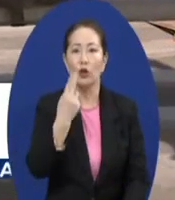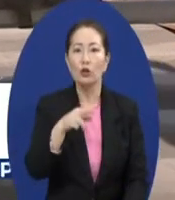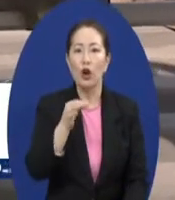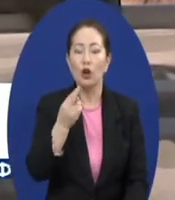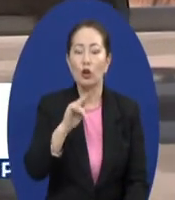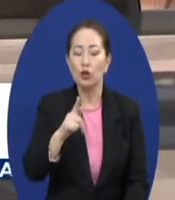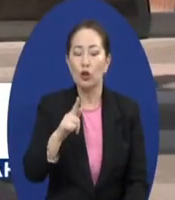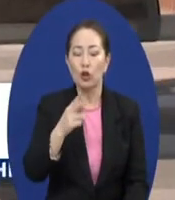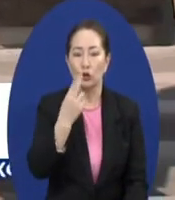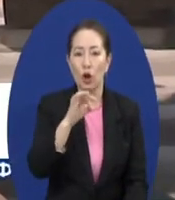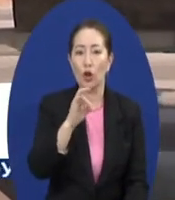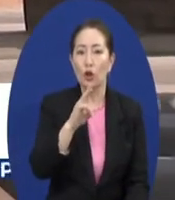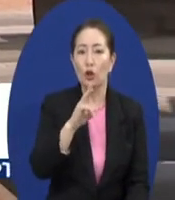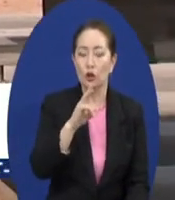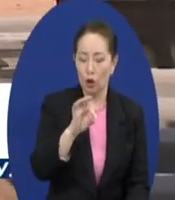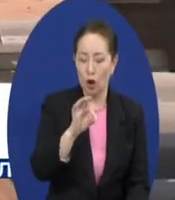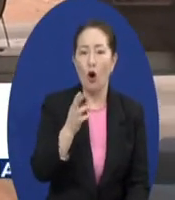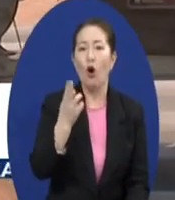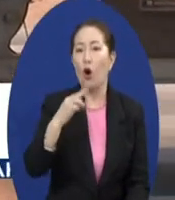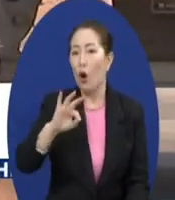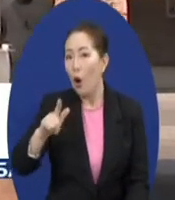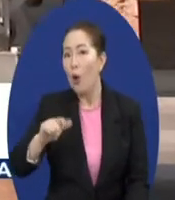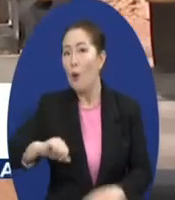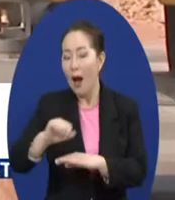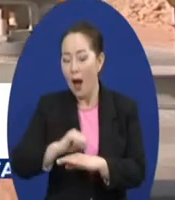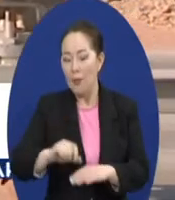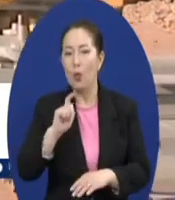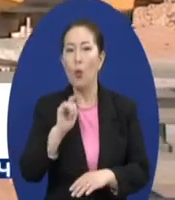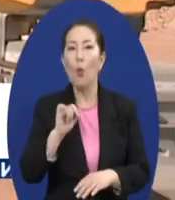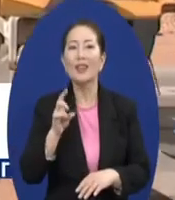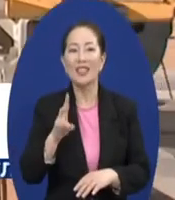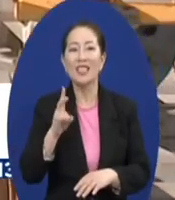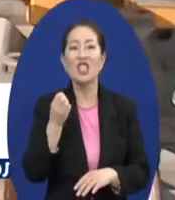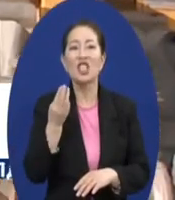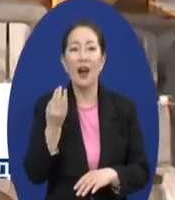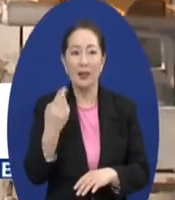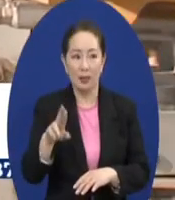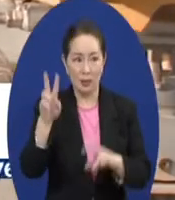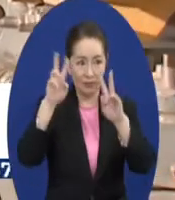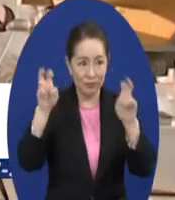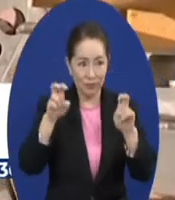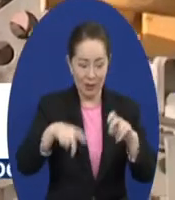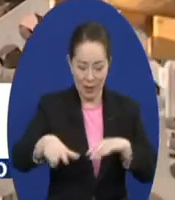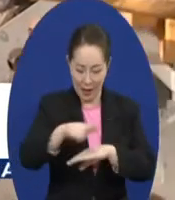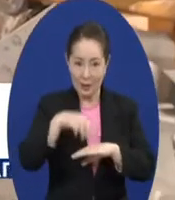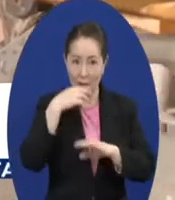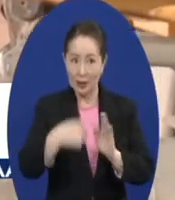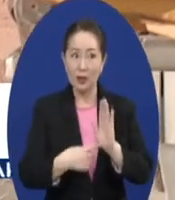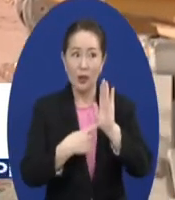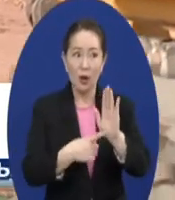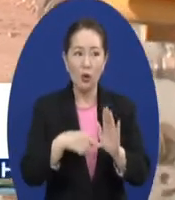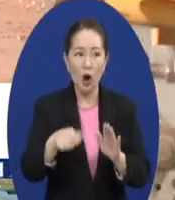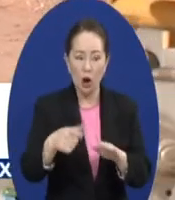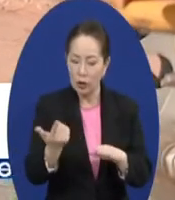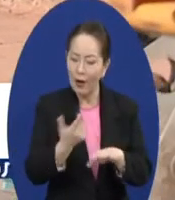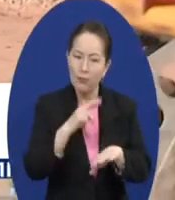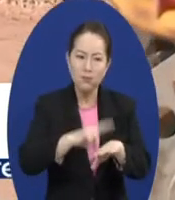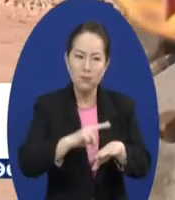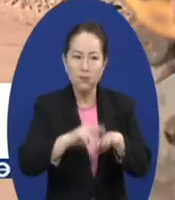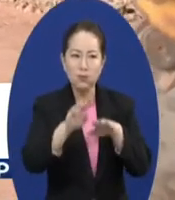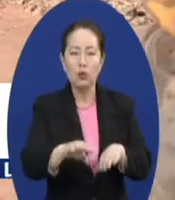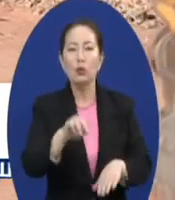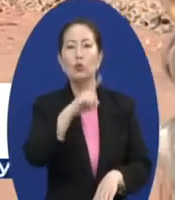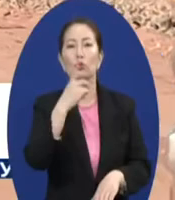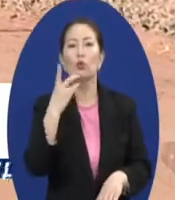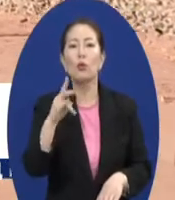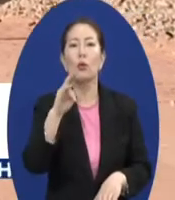Мандах сумын Хулангийн шанд гэдэг газраас мэдээлж байна. За яг энэ нутгаас энэ цэгээс Зүүн Баян Ханги чиглэлийн одоо төмөр